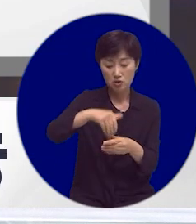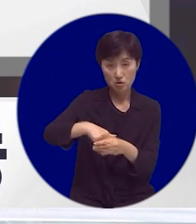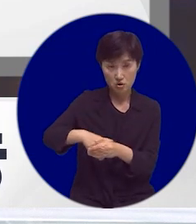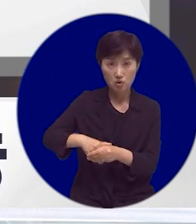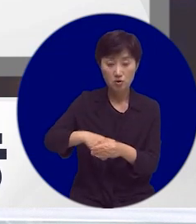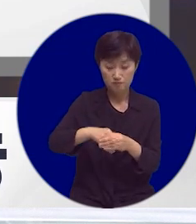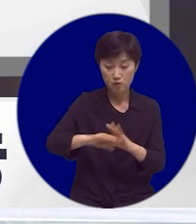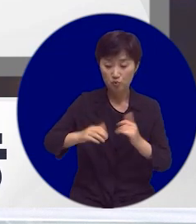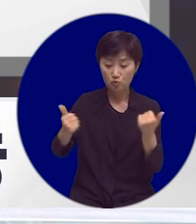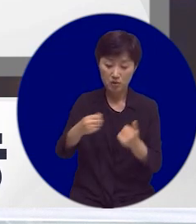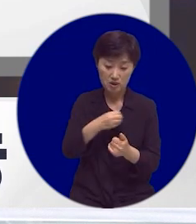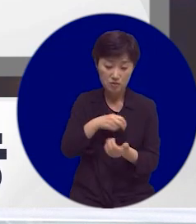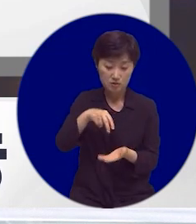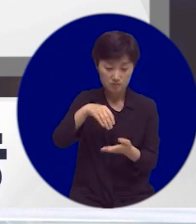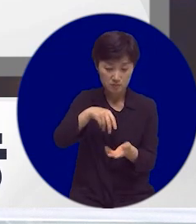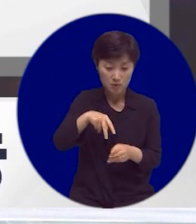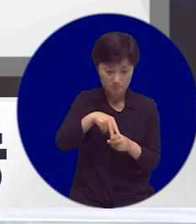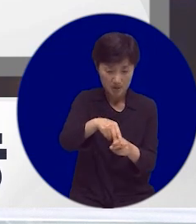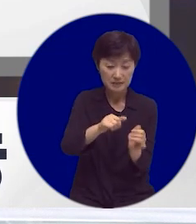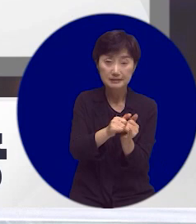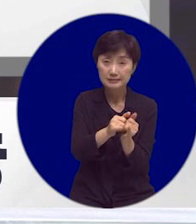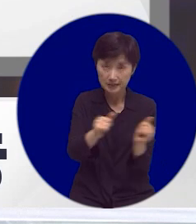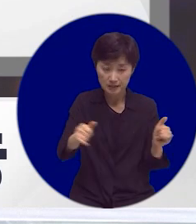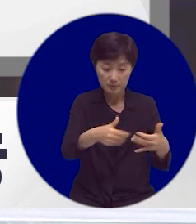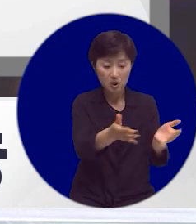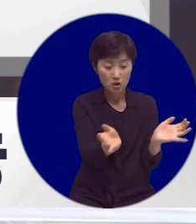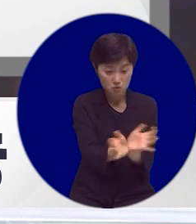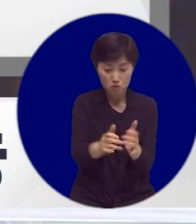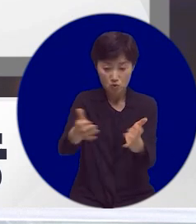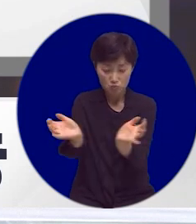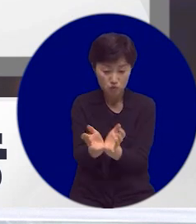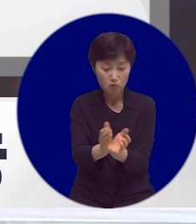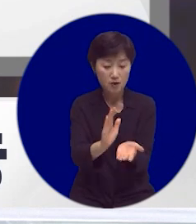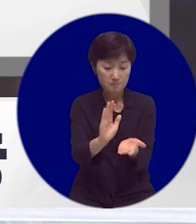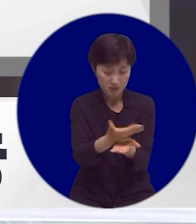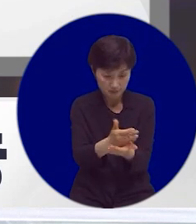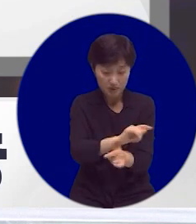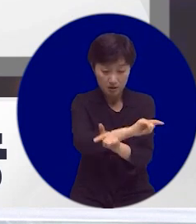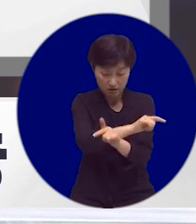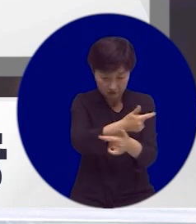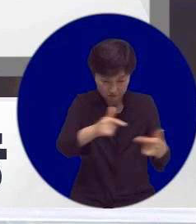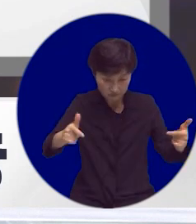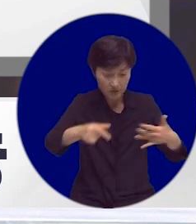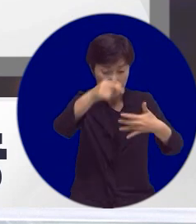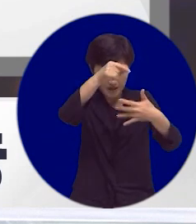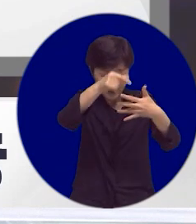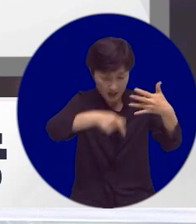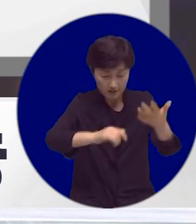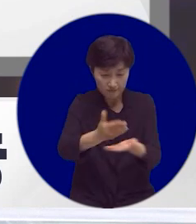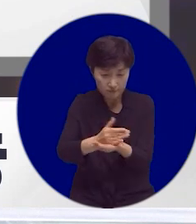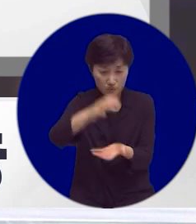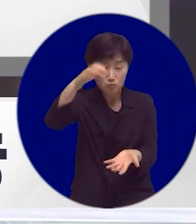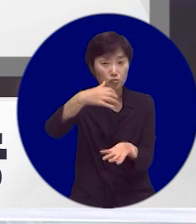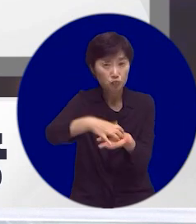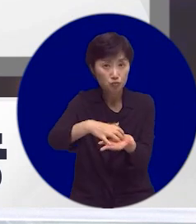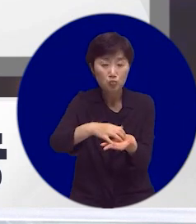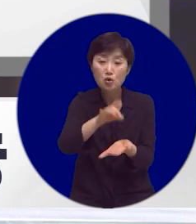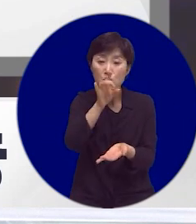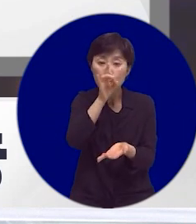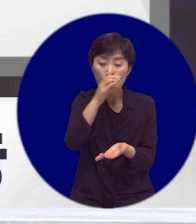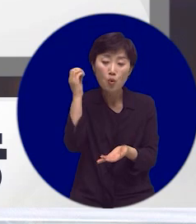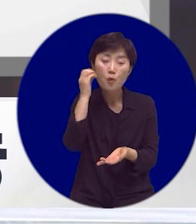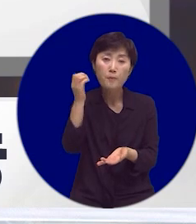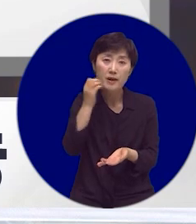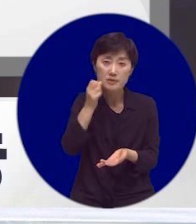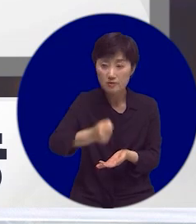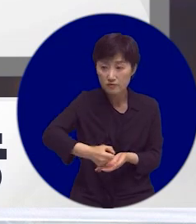동시지방선거와 국회의원 보궐선거 후보자의 정당별, 직업별, 학력별, 성별, 연령별 통계는